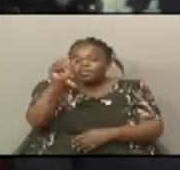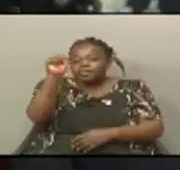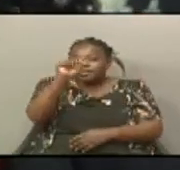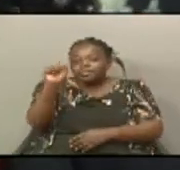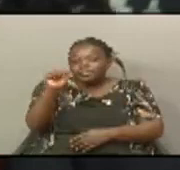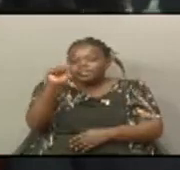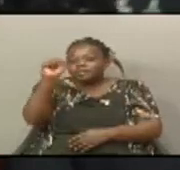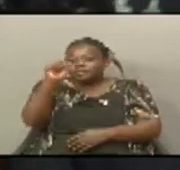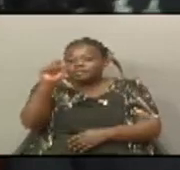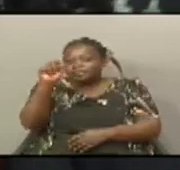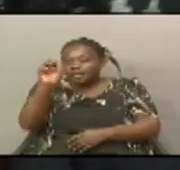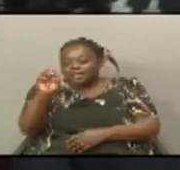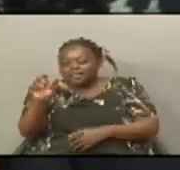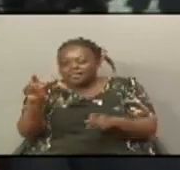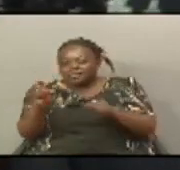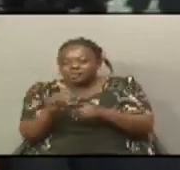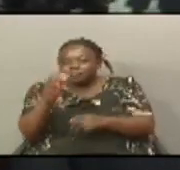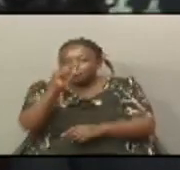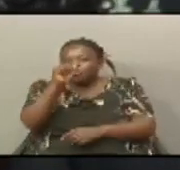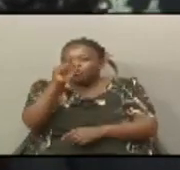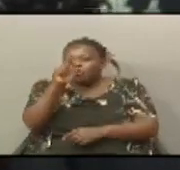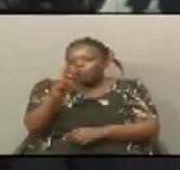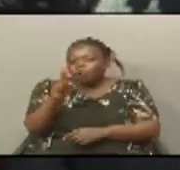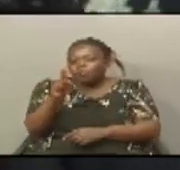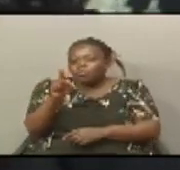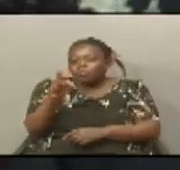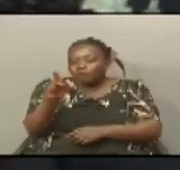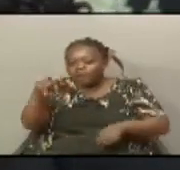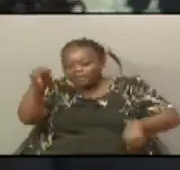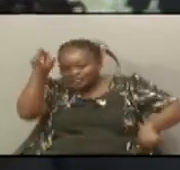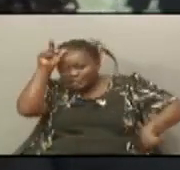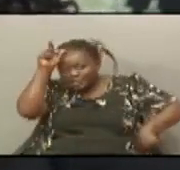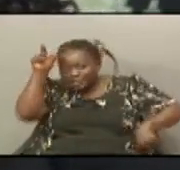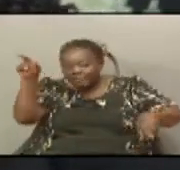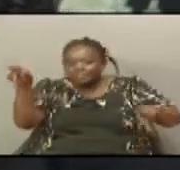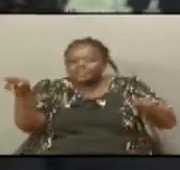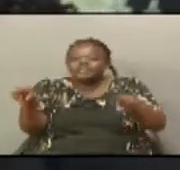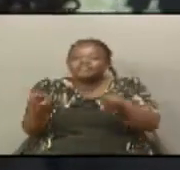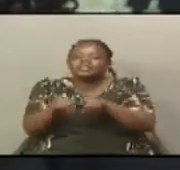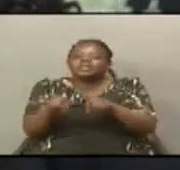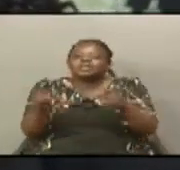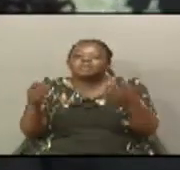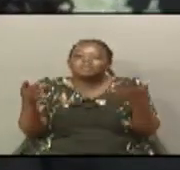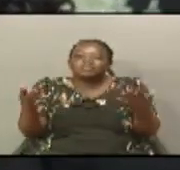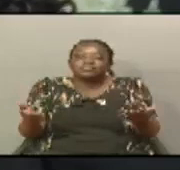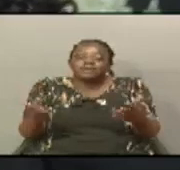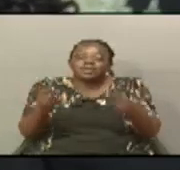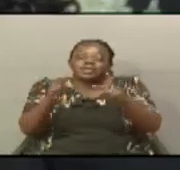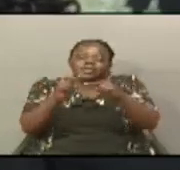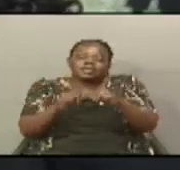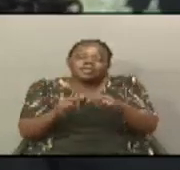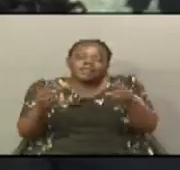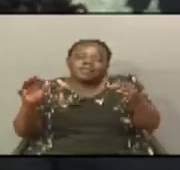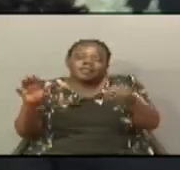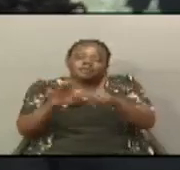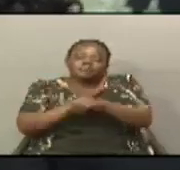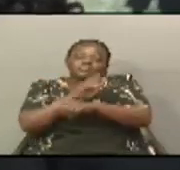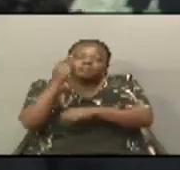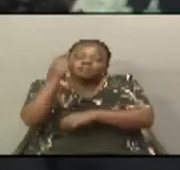cocktail ne bidonji bingi byonna nayenga naye veyo ko mu kidala nge tudda olna